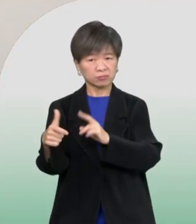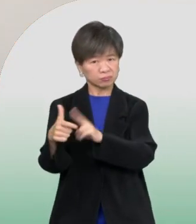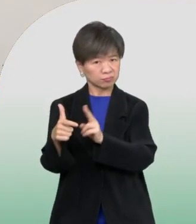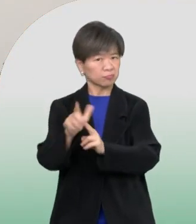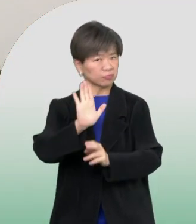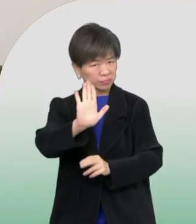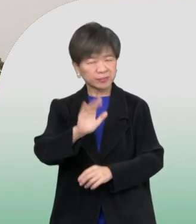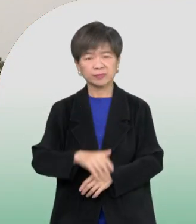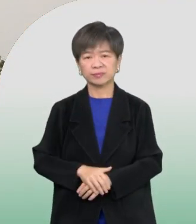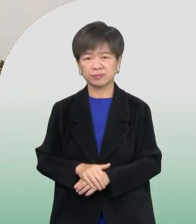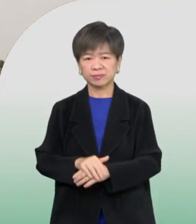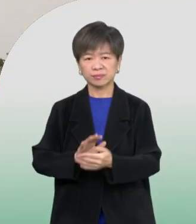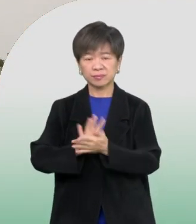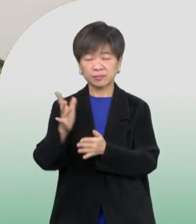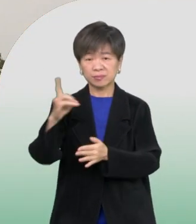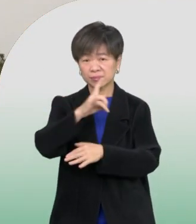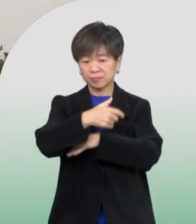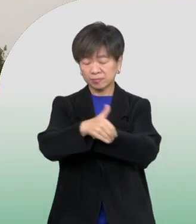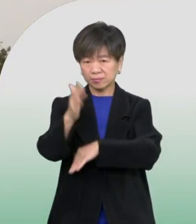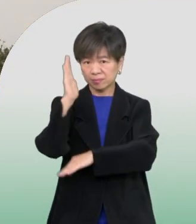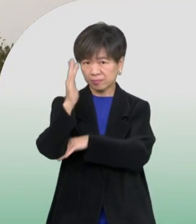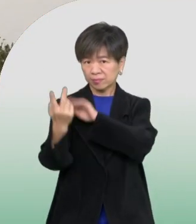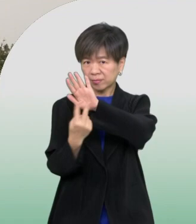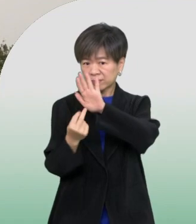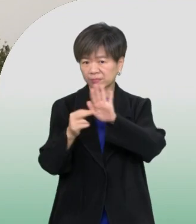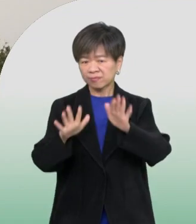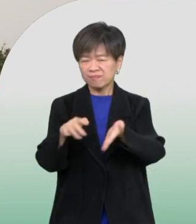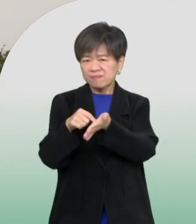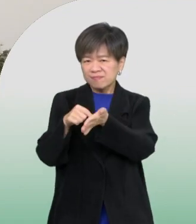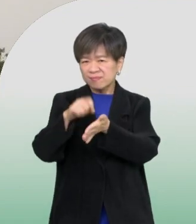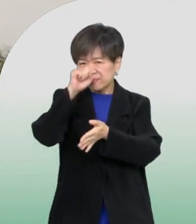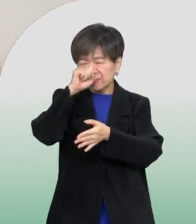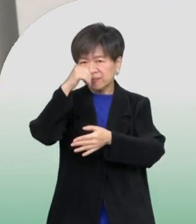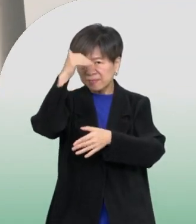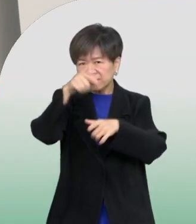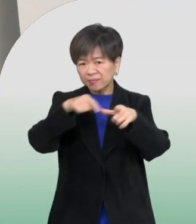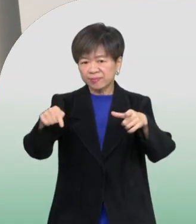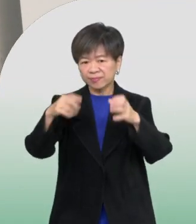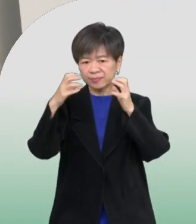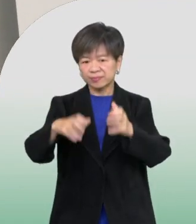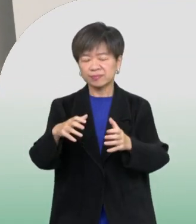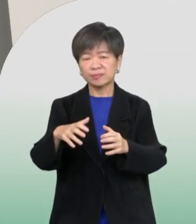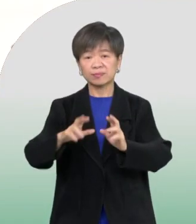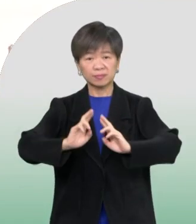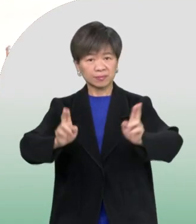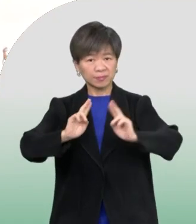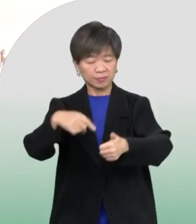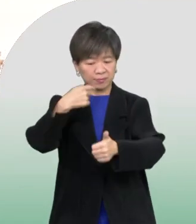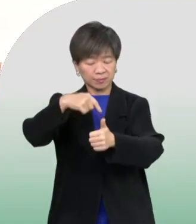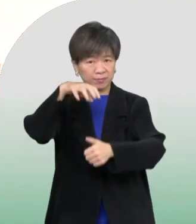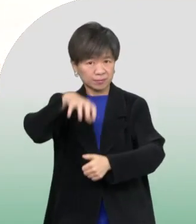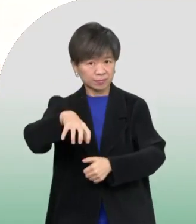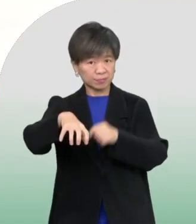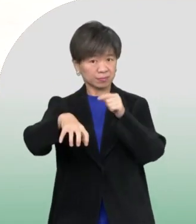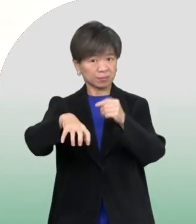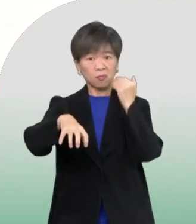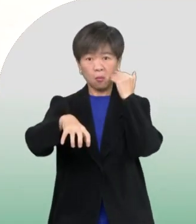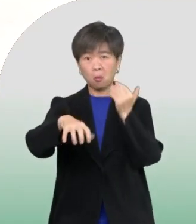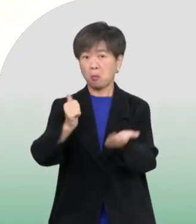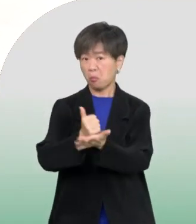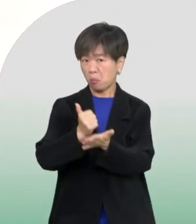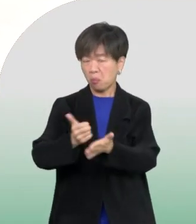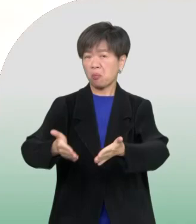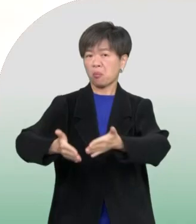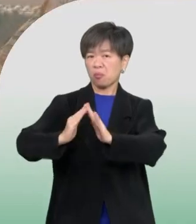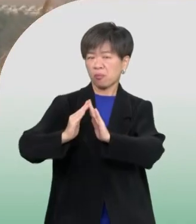到。 后龙镇公所也表示，一下当初建都去争取在后芒果来做能源教育馆，还把香港做的顺势兴